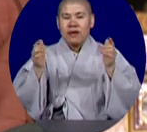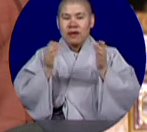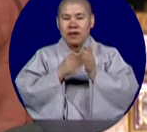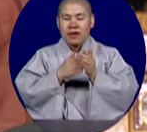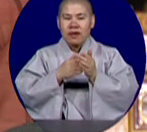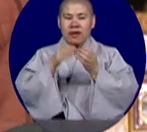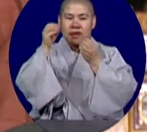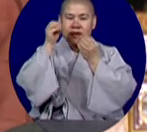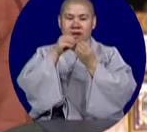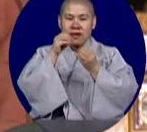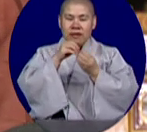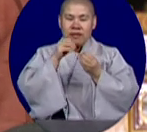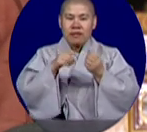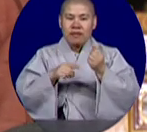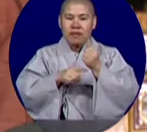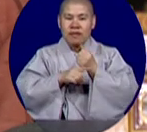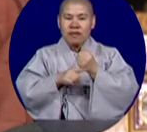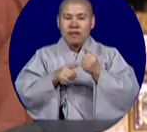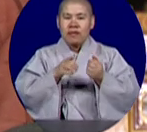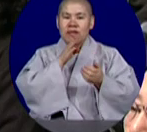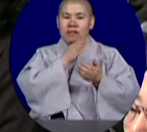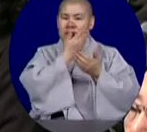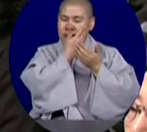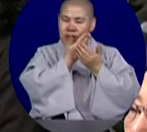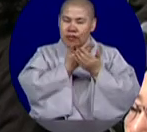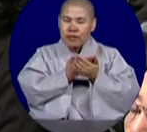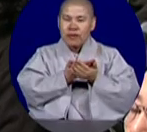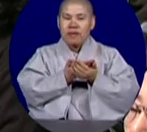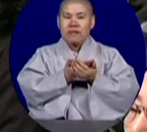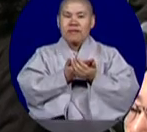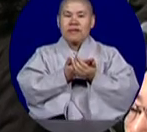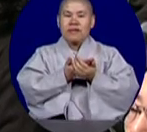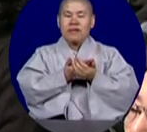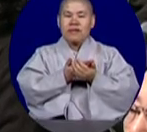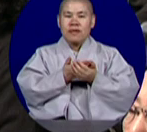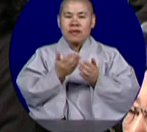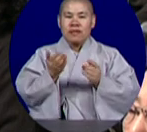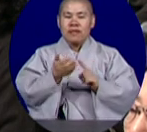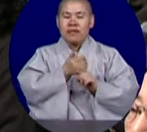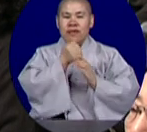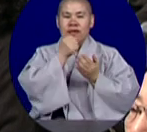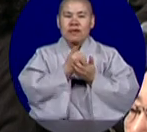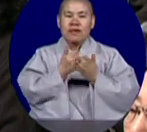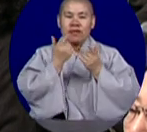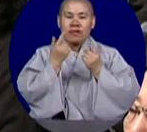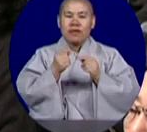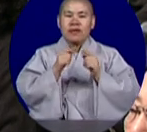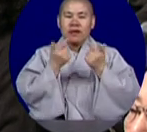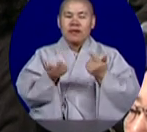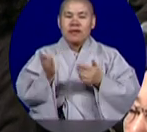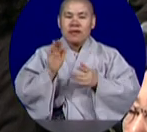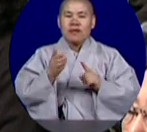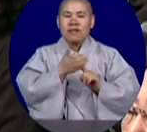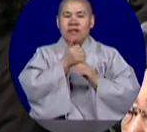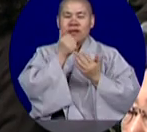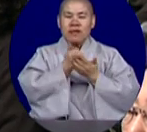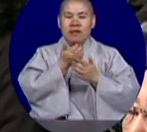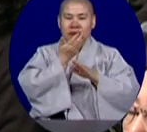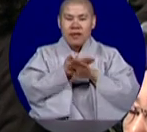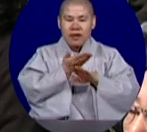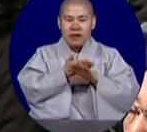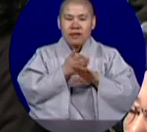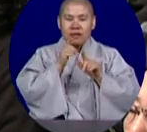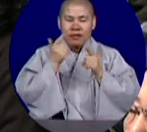건 대단히 중요한 거거든요. 그래서 부처님하고 똑같지도 않으면서 부처님하고 다른 것도